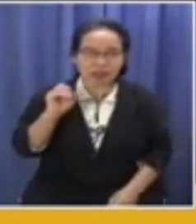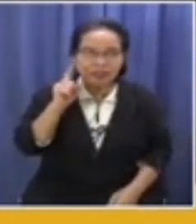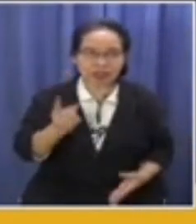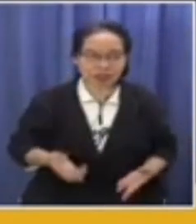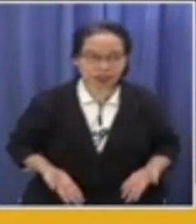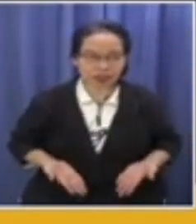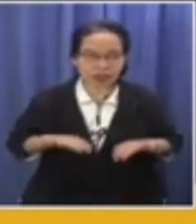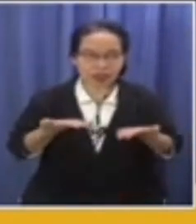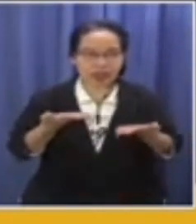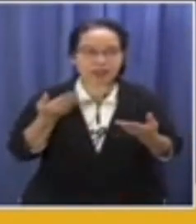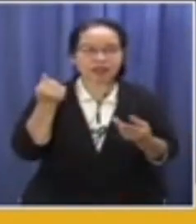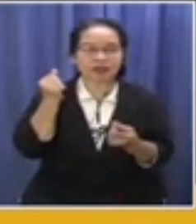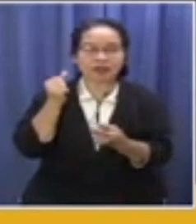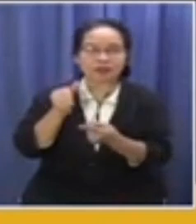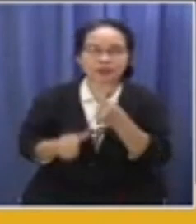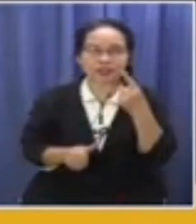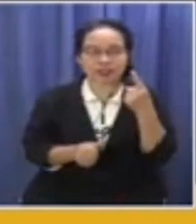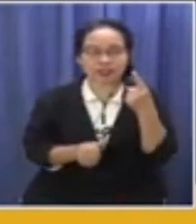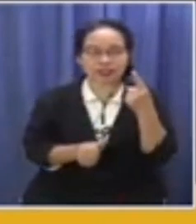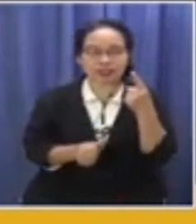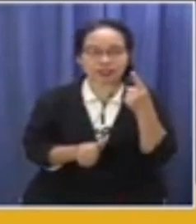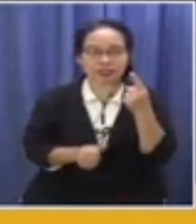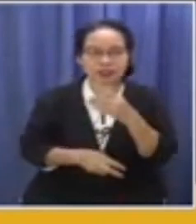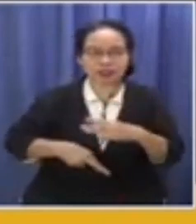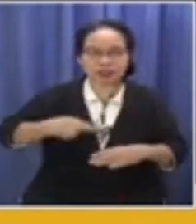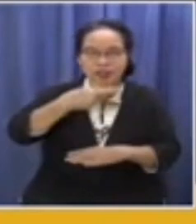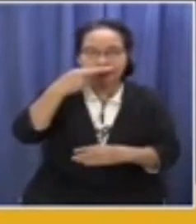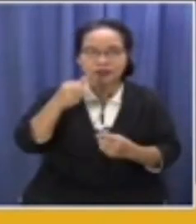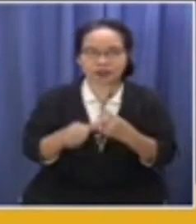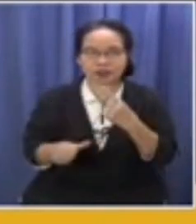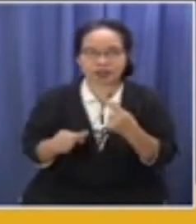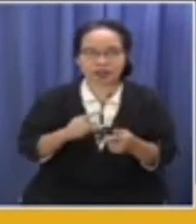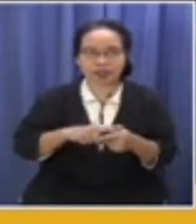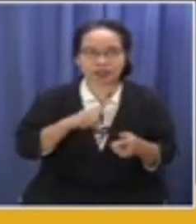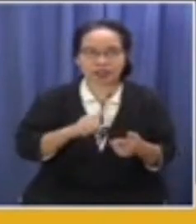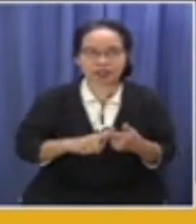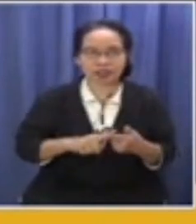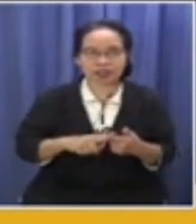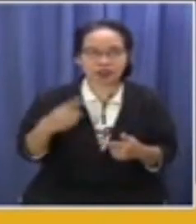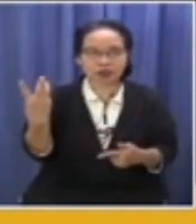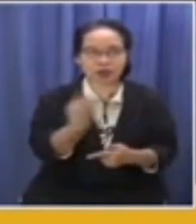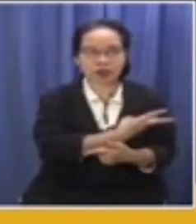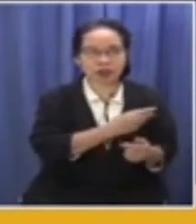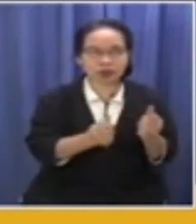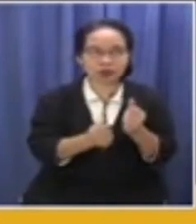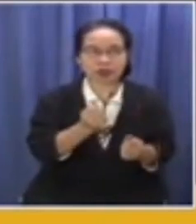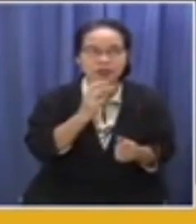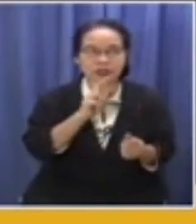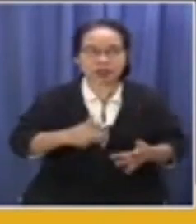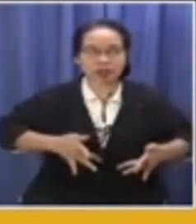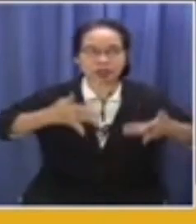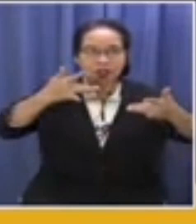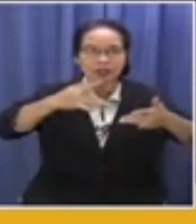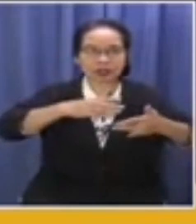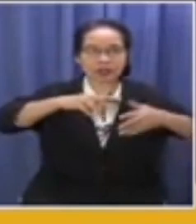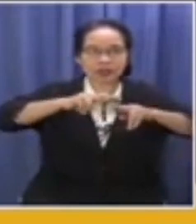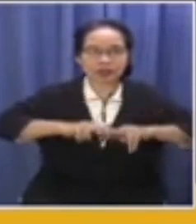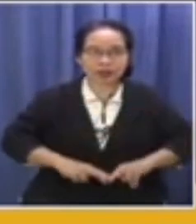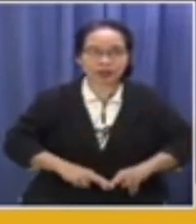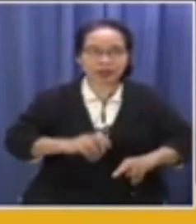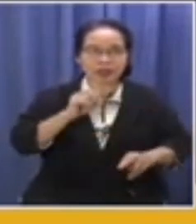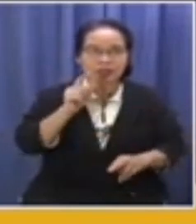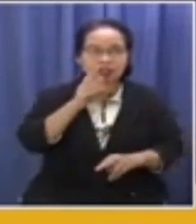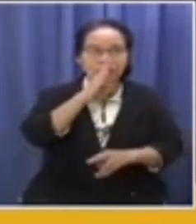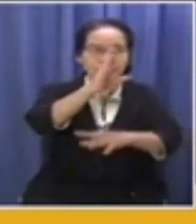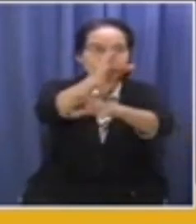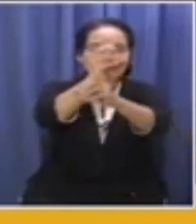Kristo ay unang mga bubuhay na mag-uli kung magkagayon tayong nangabubuhay na Nanga titira